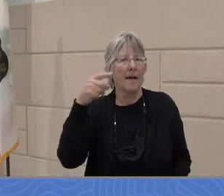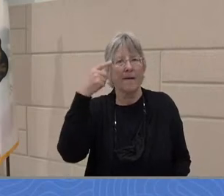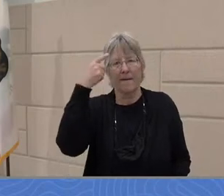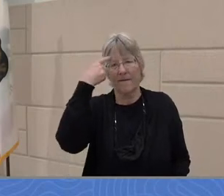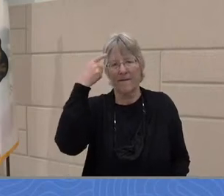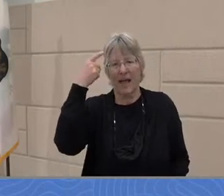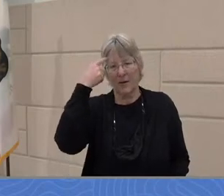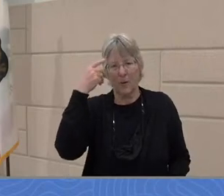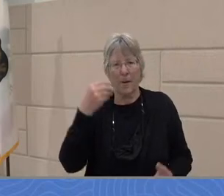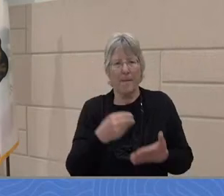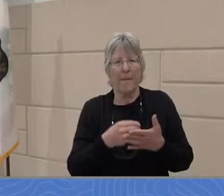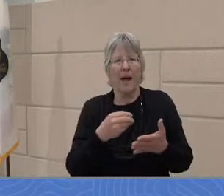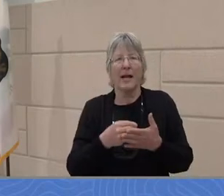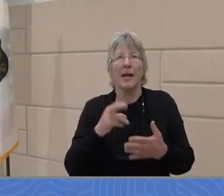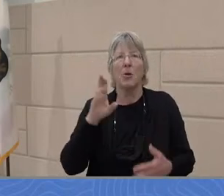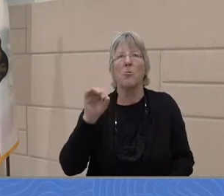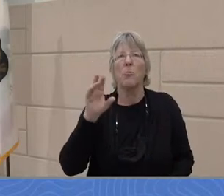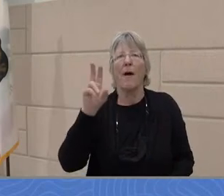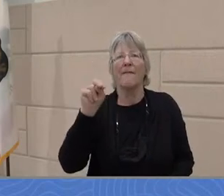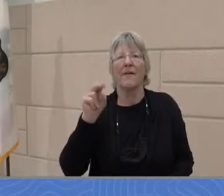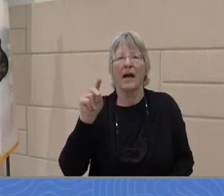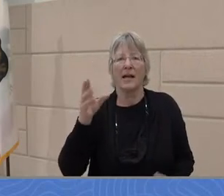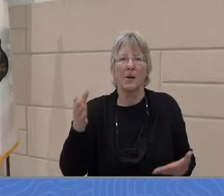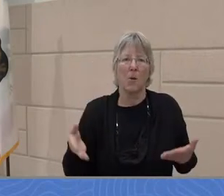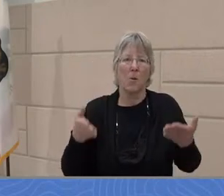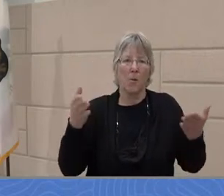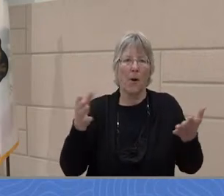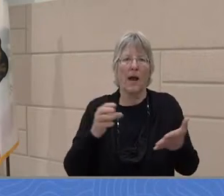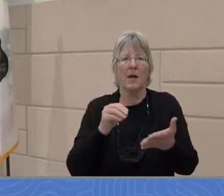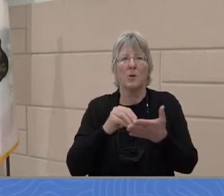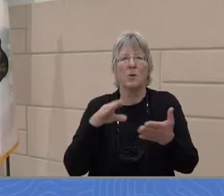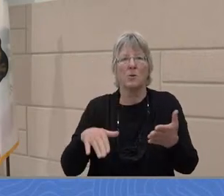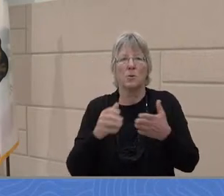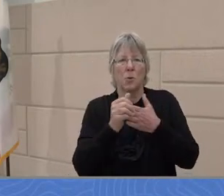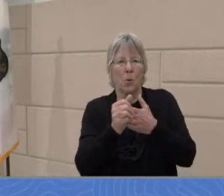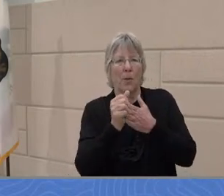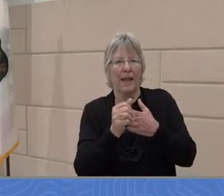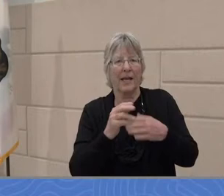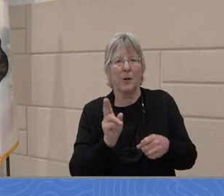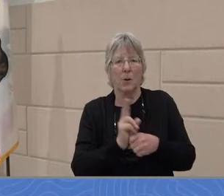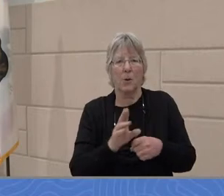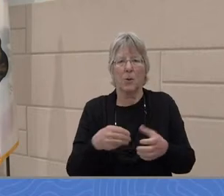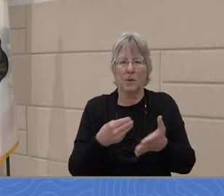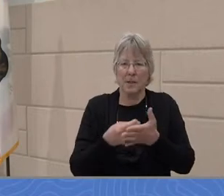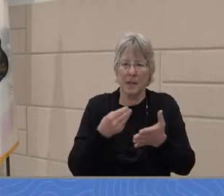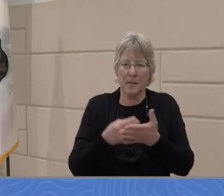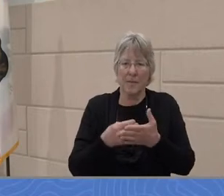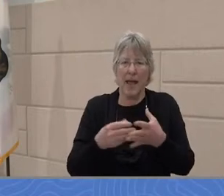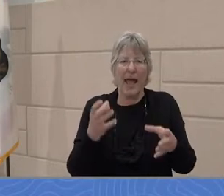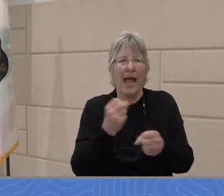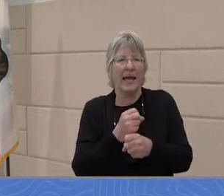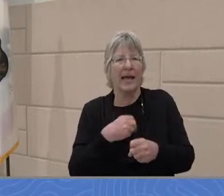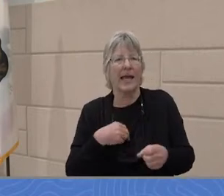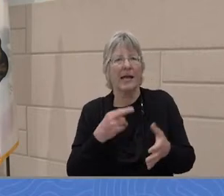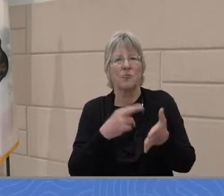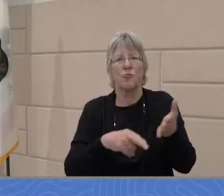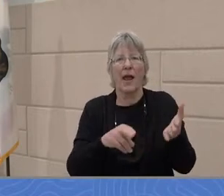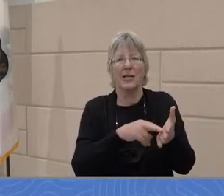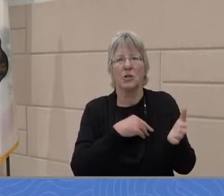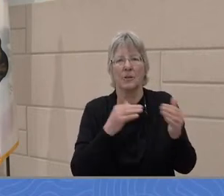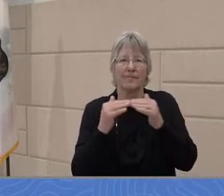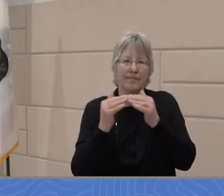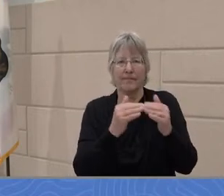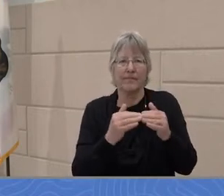ពីសំណងពួររបស់ខ្ញុំដើម្បីធ្វើឲ្យមានថវិកាហើយឲ្យមានភាពស្មារតីភាព